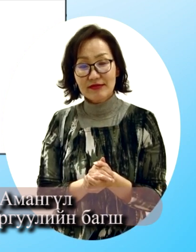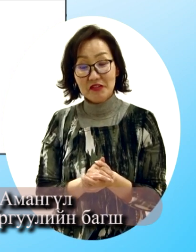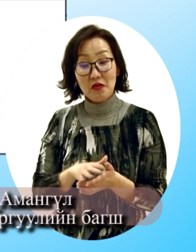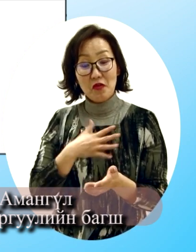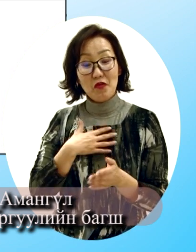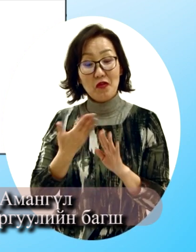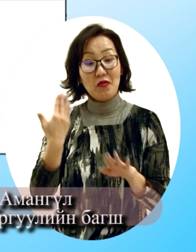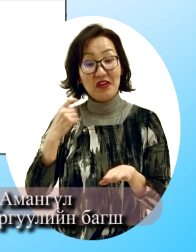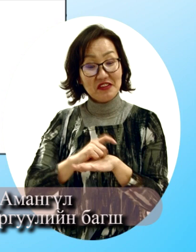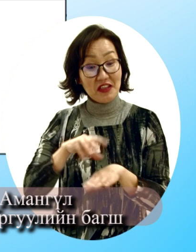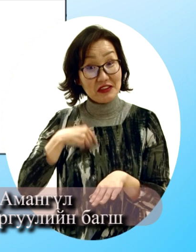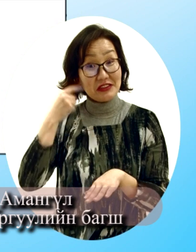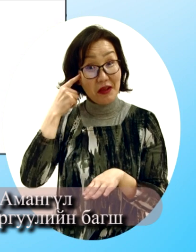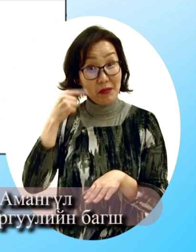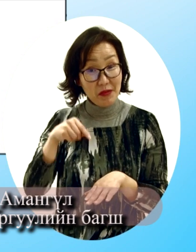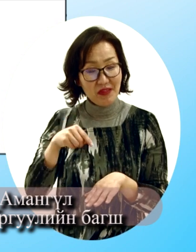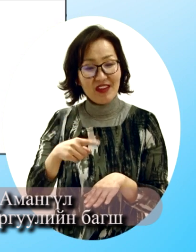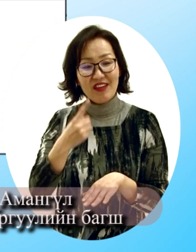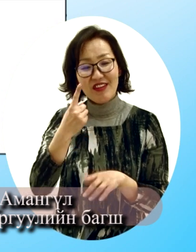айтқамыз. Соны еске түсірейік.